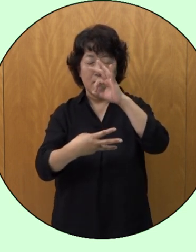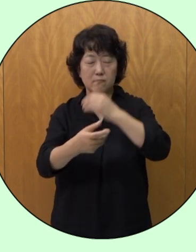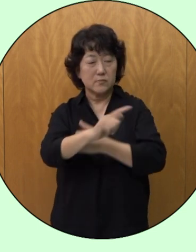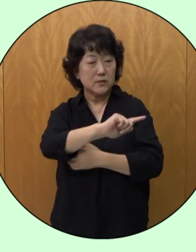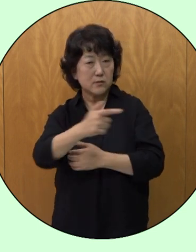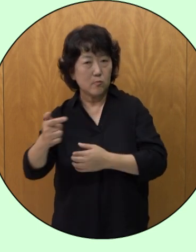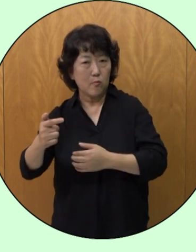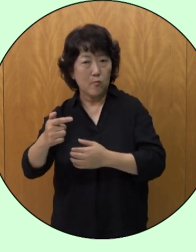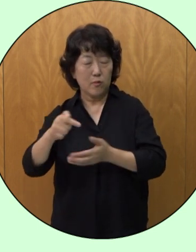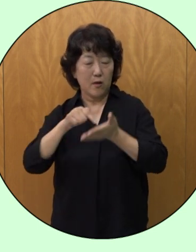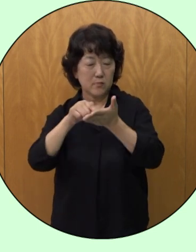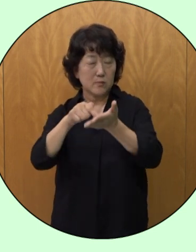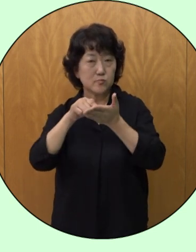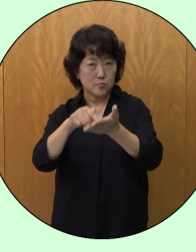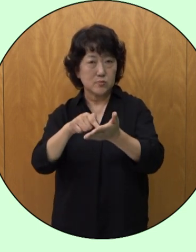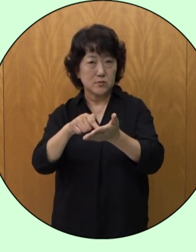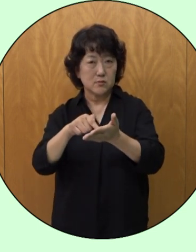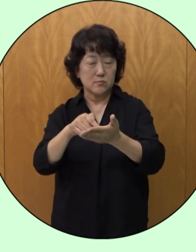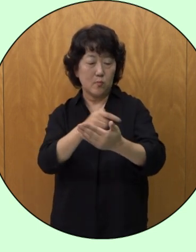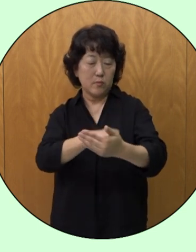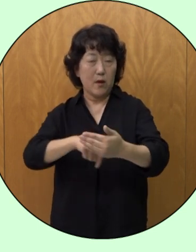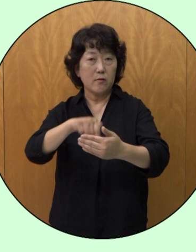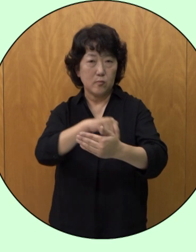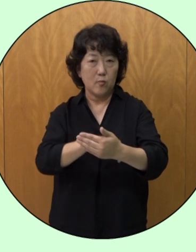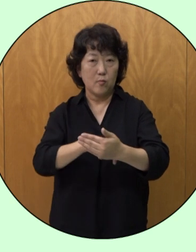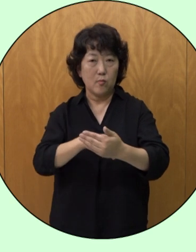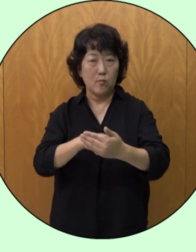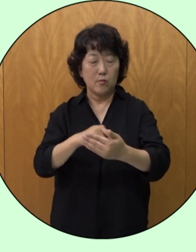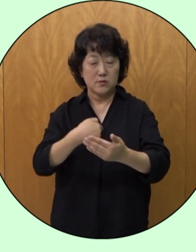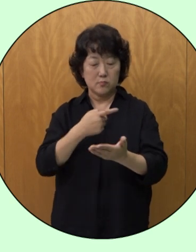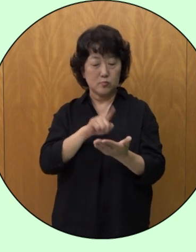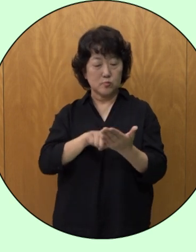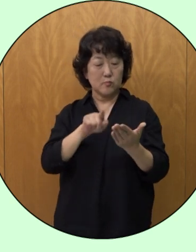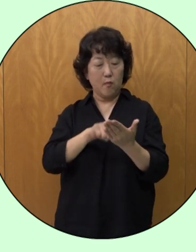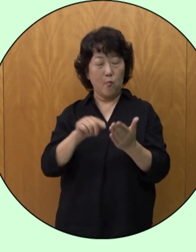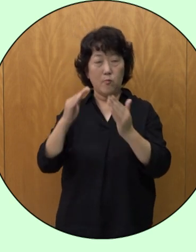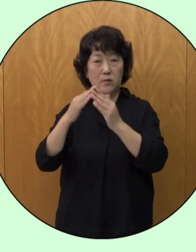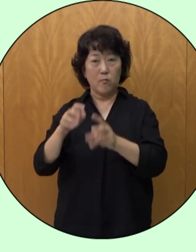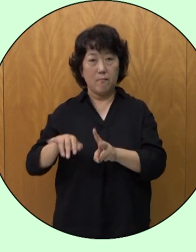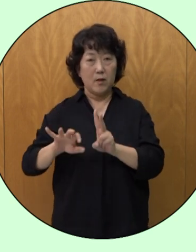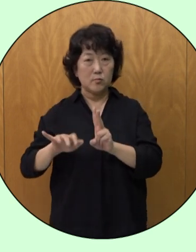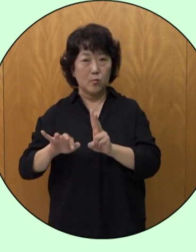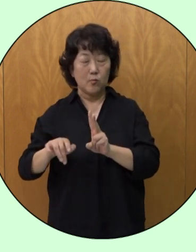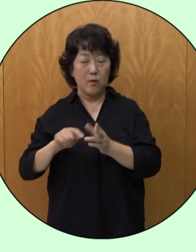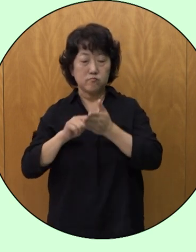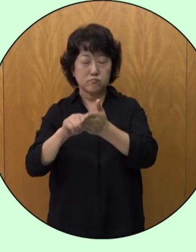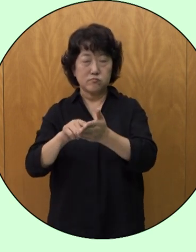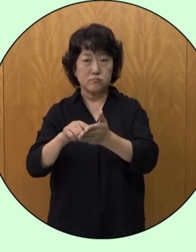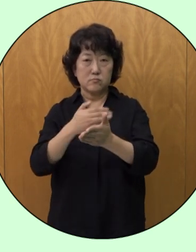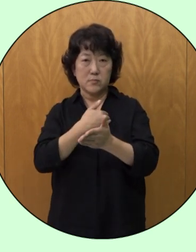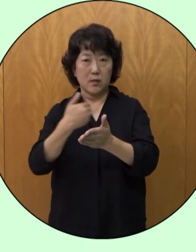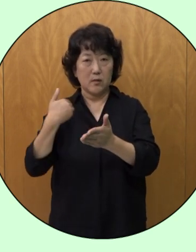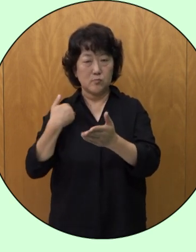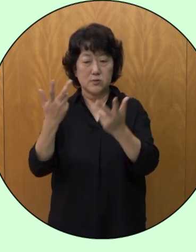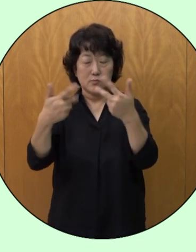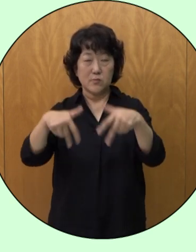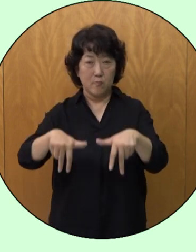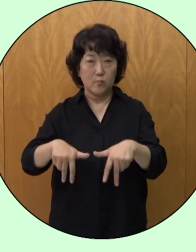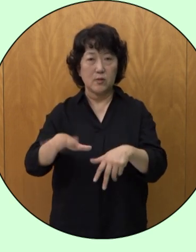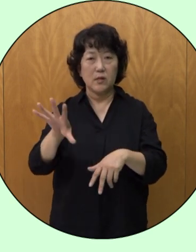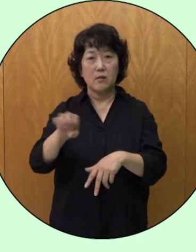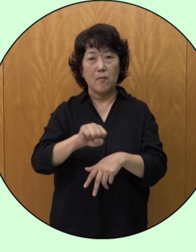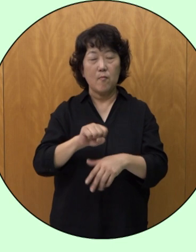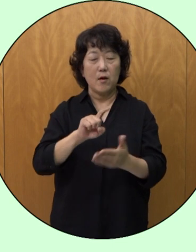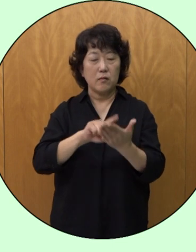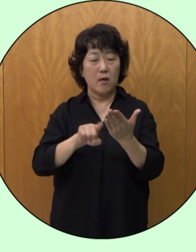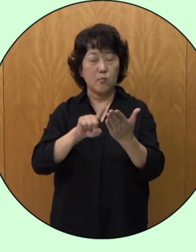まざまな手続きをスマートフォンやご自宅のパソコンから行うことのできる電子申請システム 今